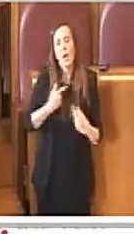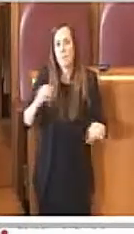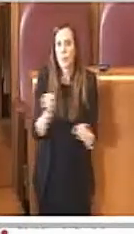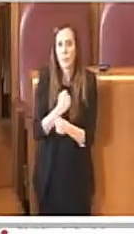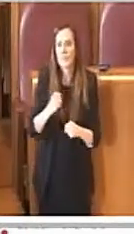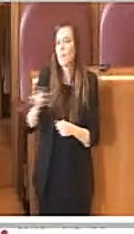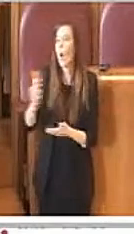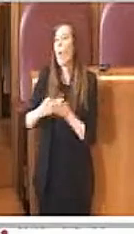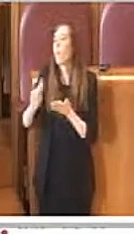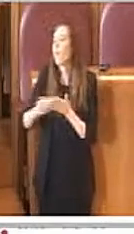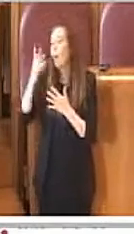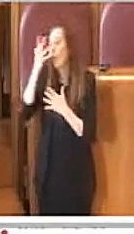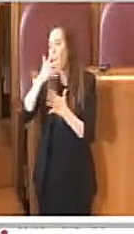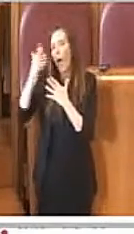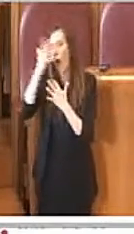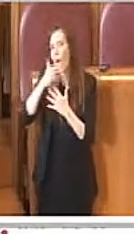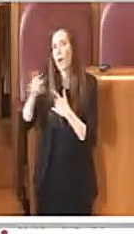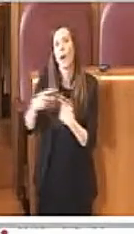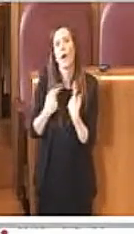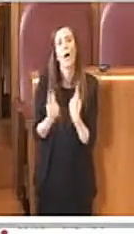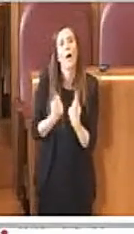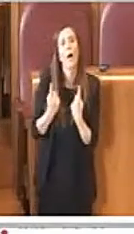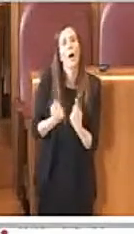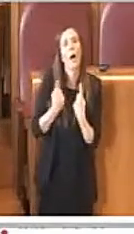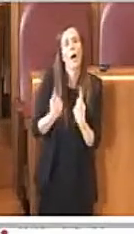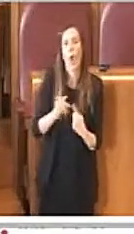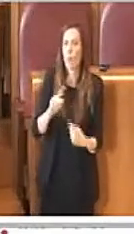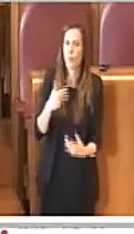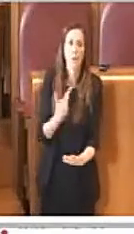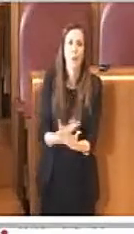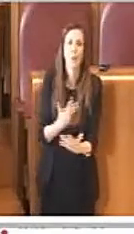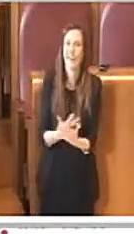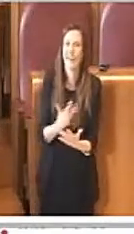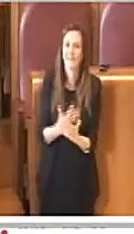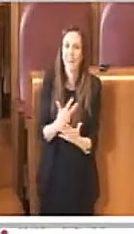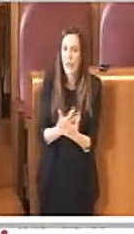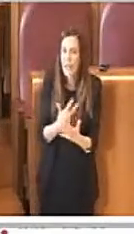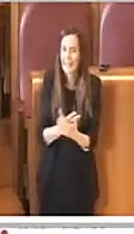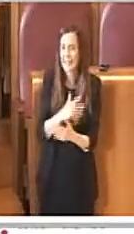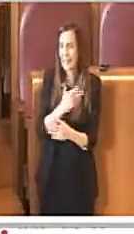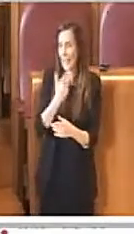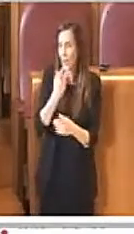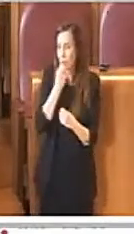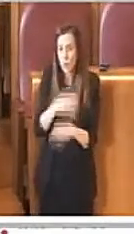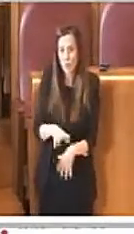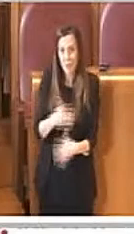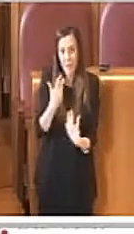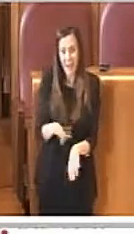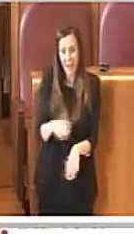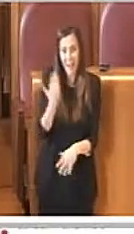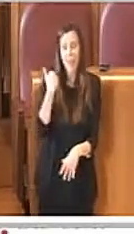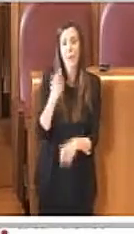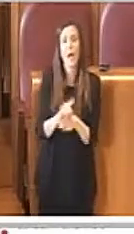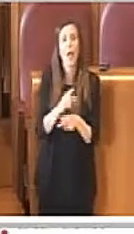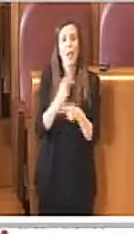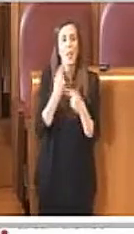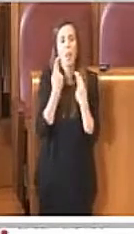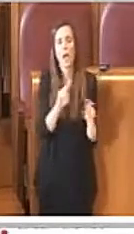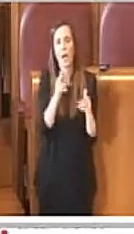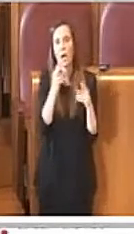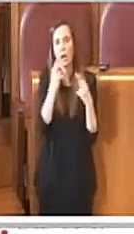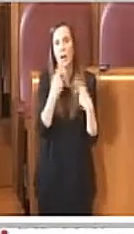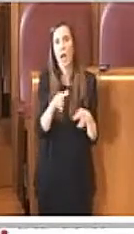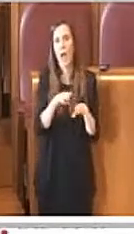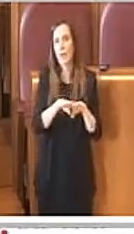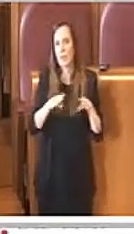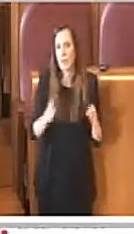tra 6 mesi, oppure non possiamo permettere, come è successo ad esempio, che vengano negati dei